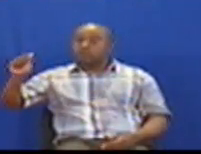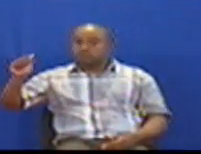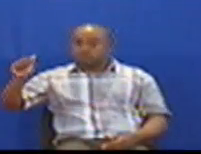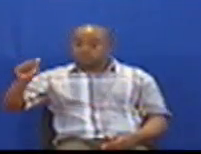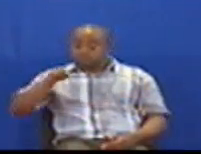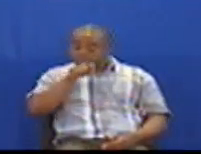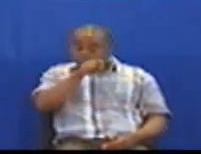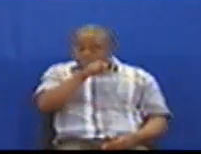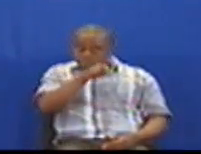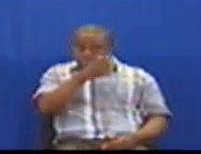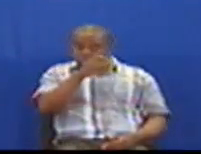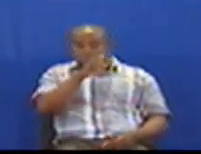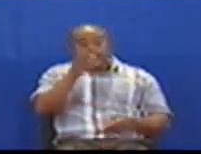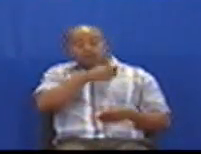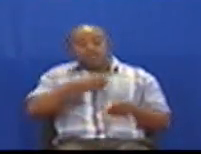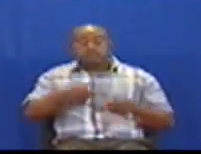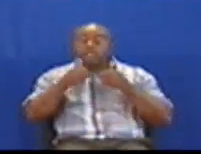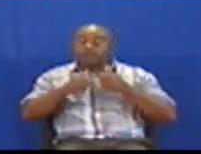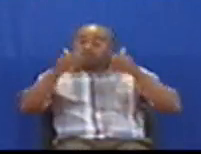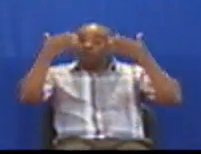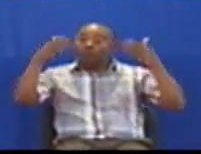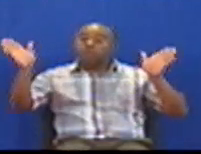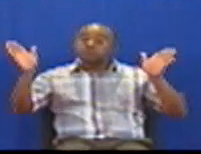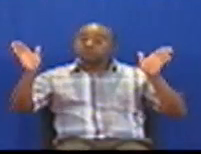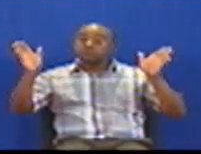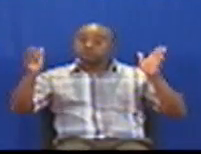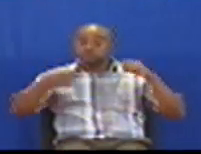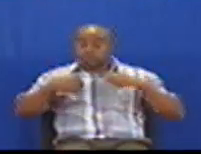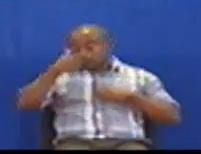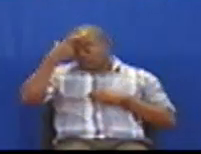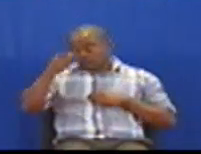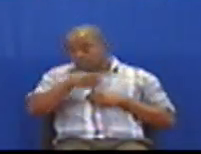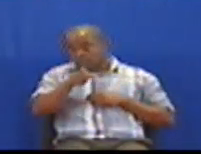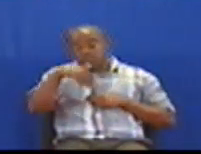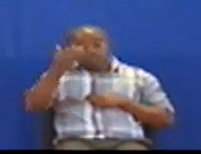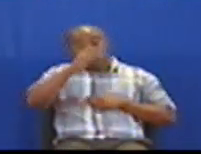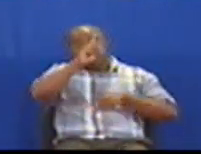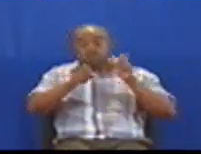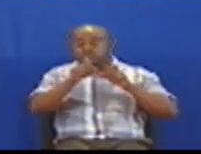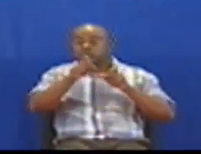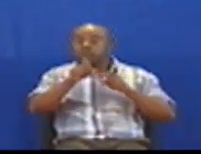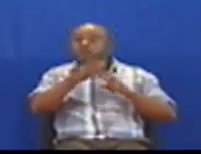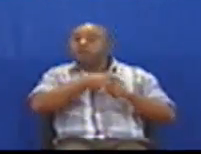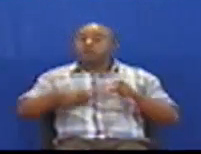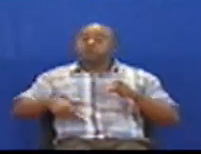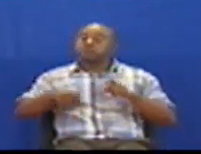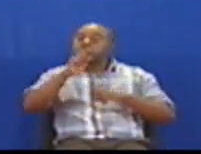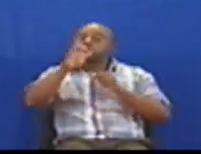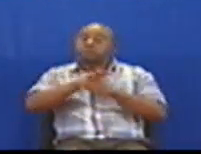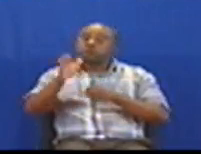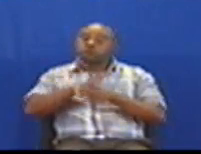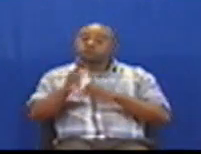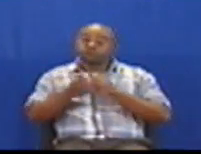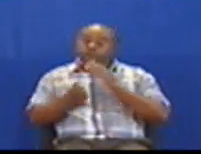kusema kwa wale wananchi ambao aliahidi hadharani na na imani kabisa kwamba watakuwa wanamhoji maswali mengi kuhusiana na swala